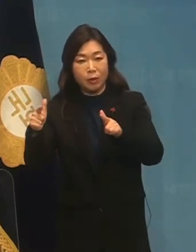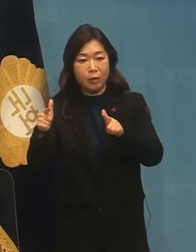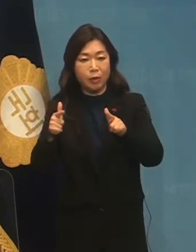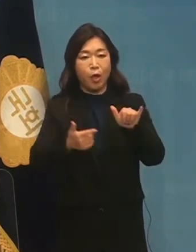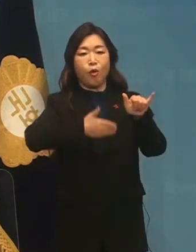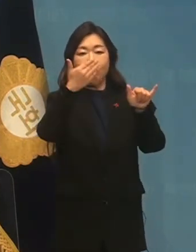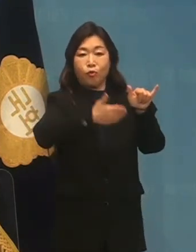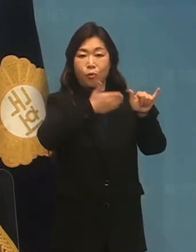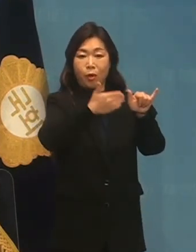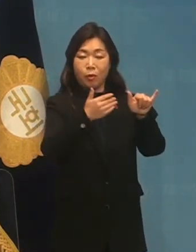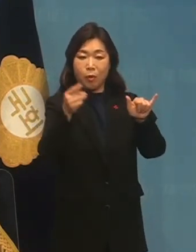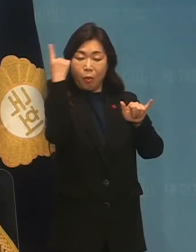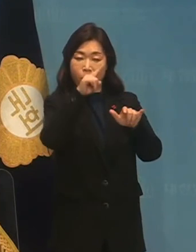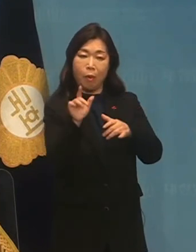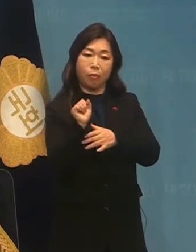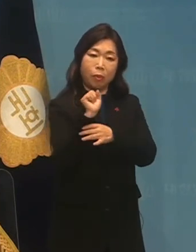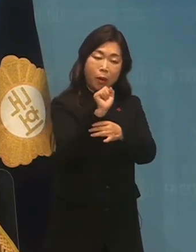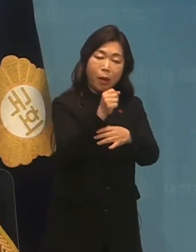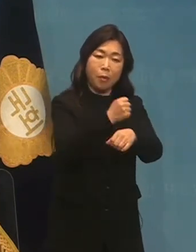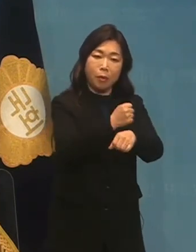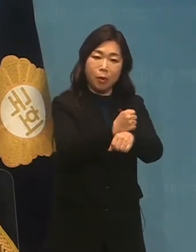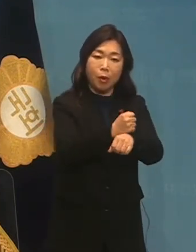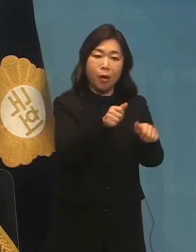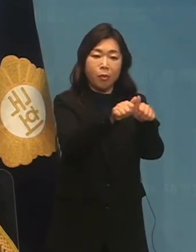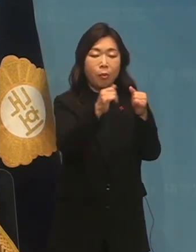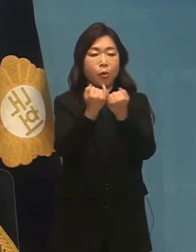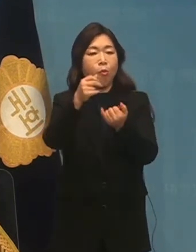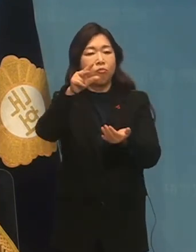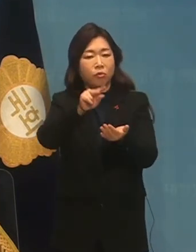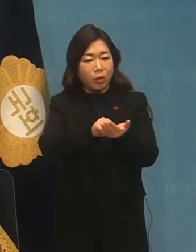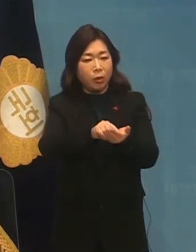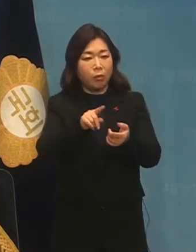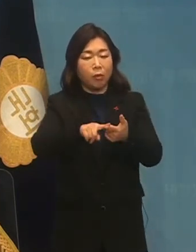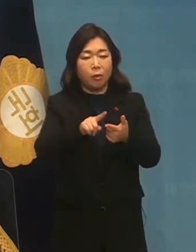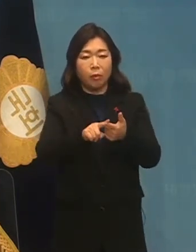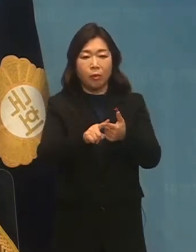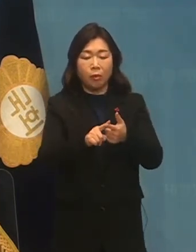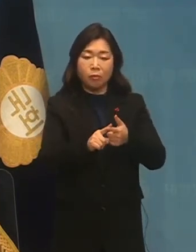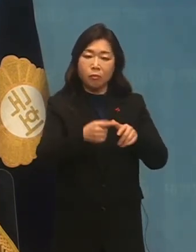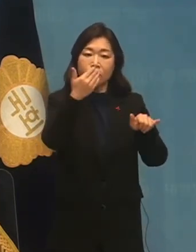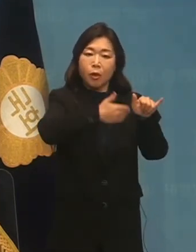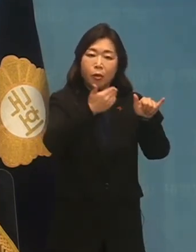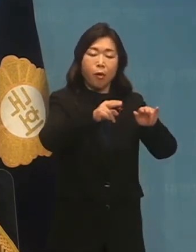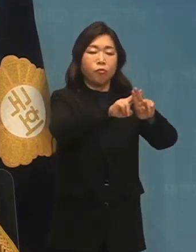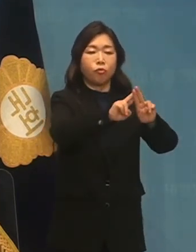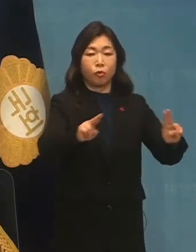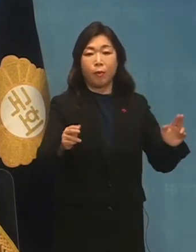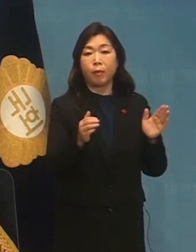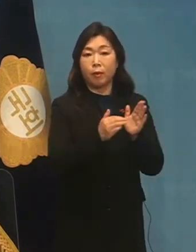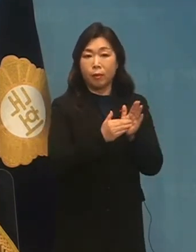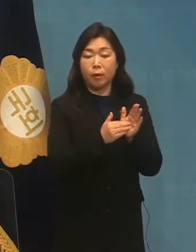유튜브 채널에 출연하면서 젠더 이슈를 다루는 채널의 출연은 취소했습니다.